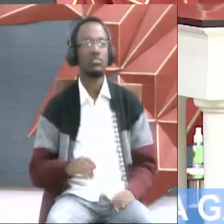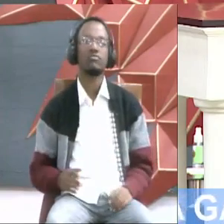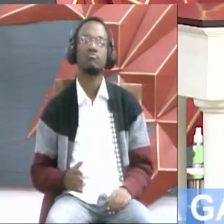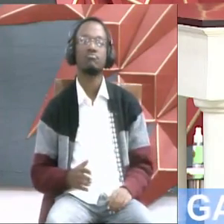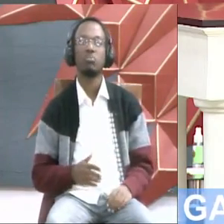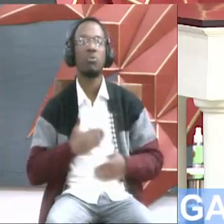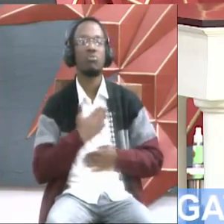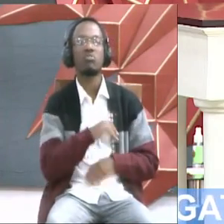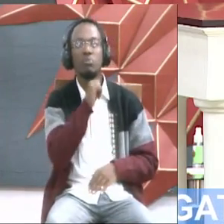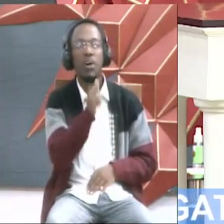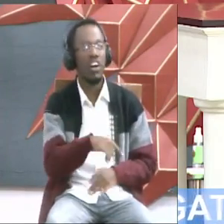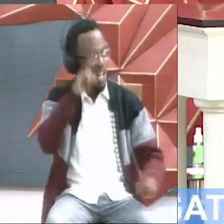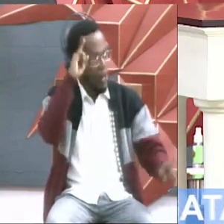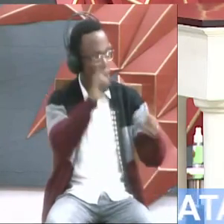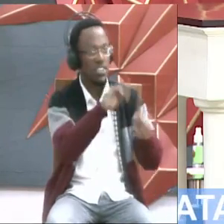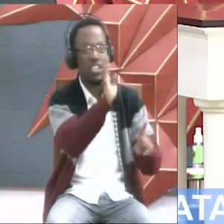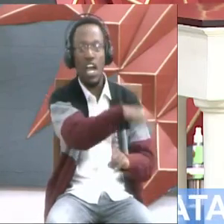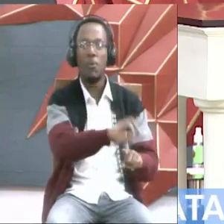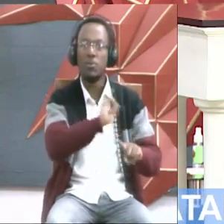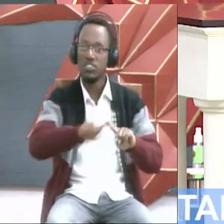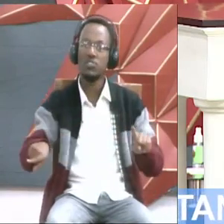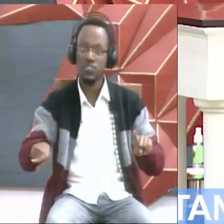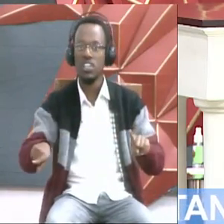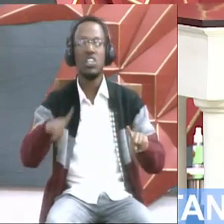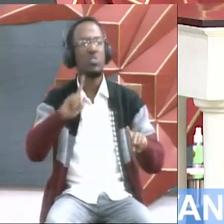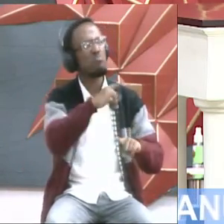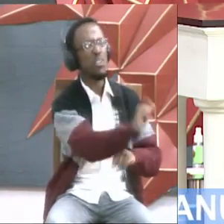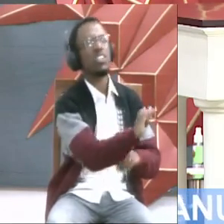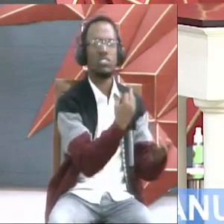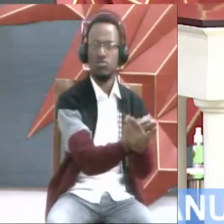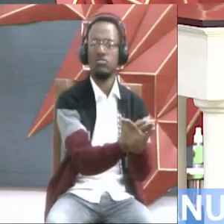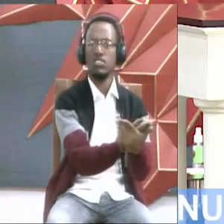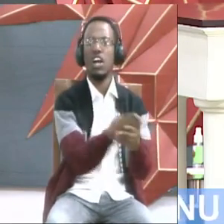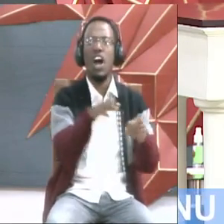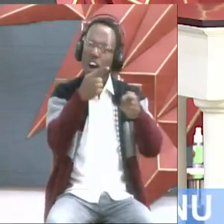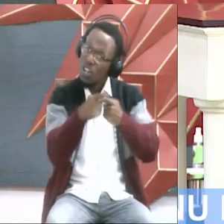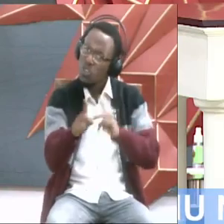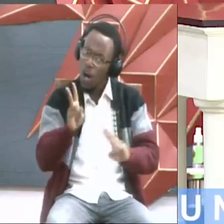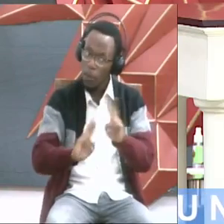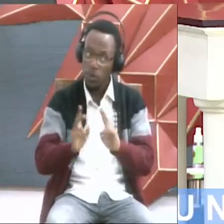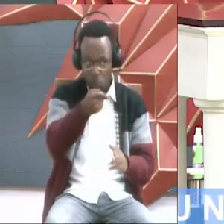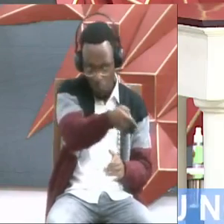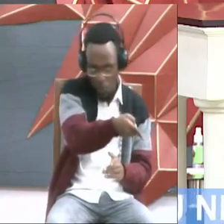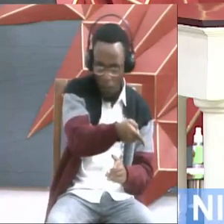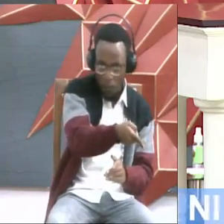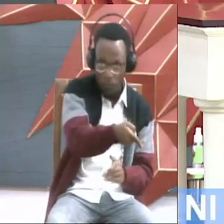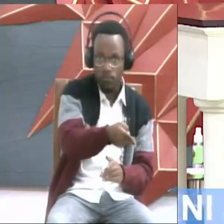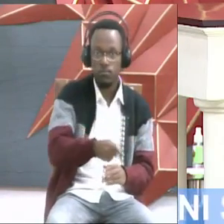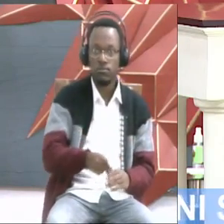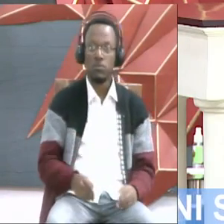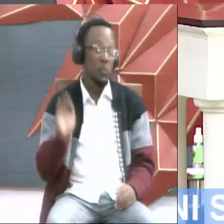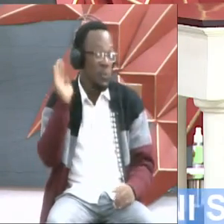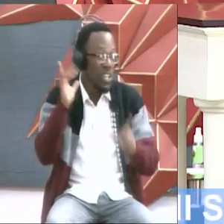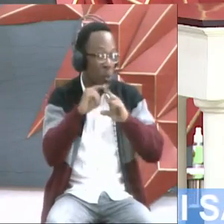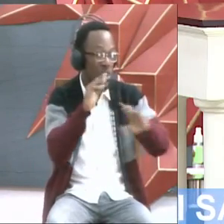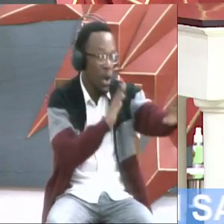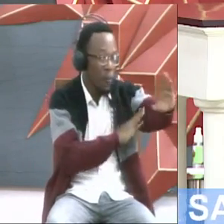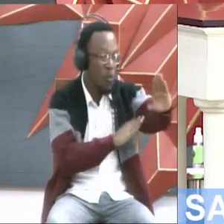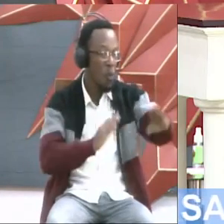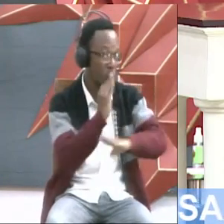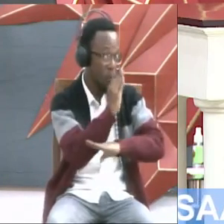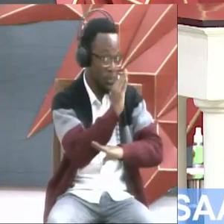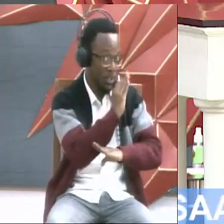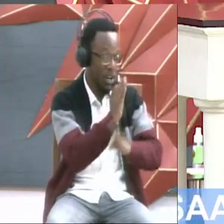batabinezerewe ubuzima baraboshwe. Abari bahari bakira umunezero ubutumwa bwiza